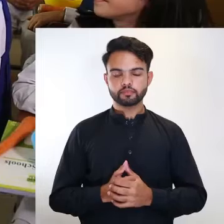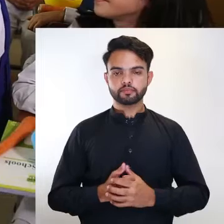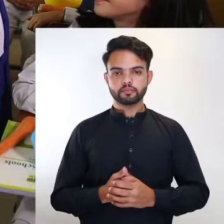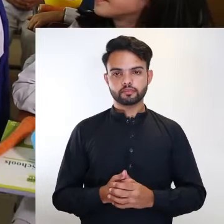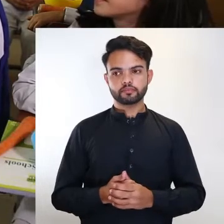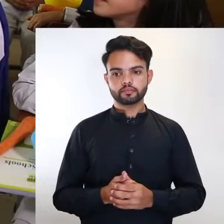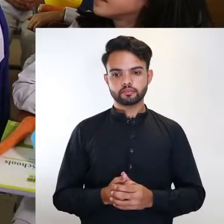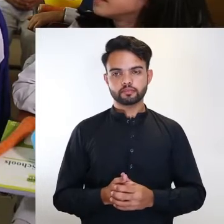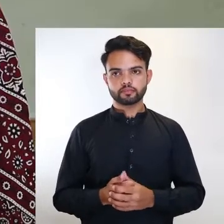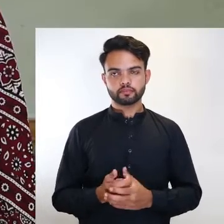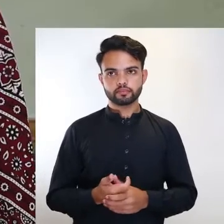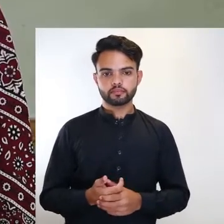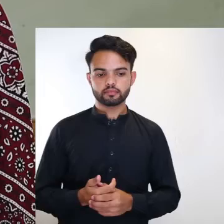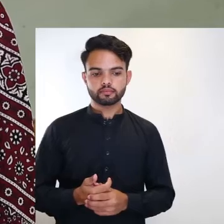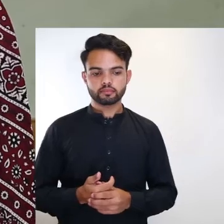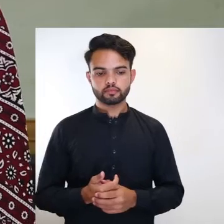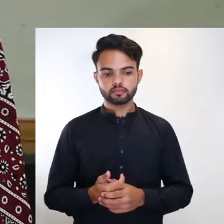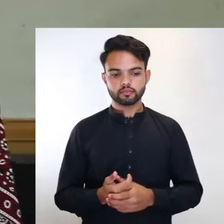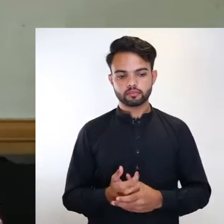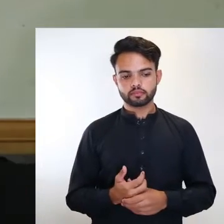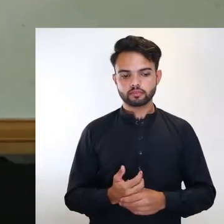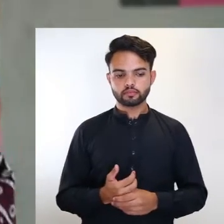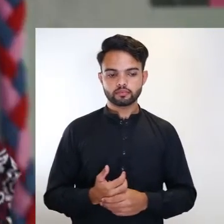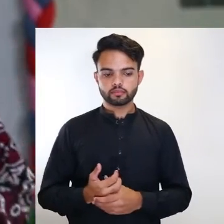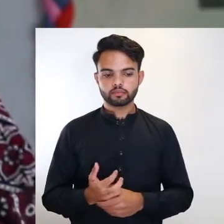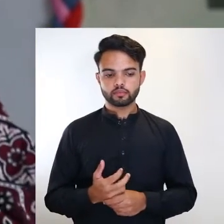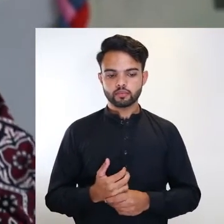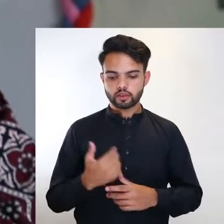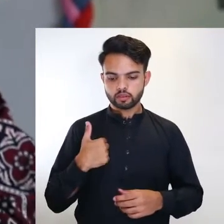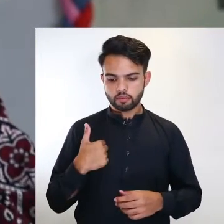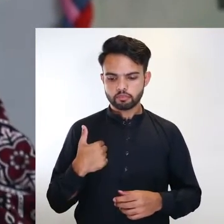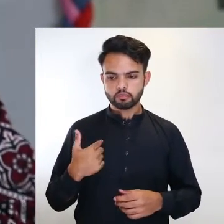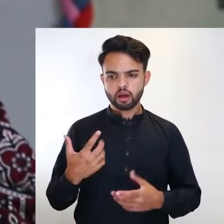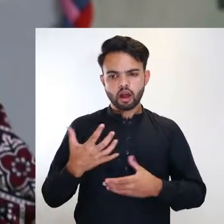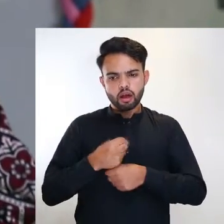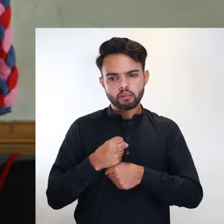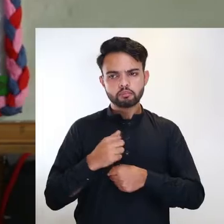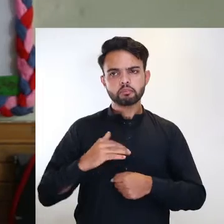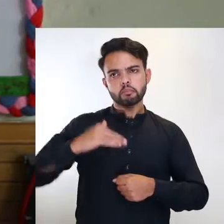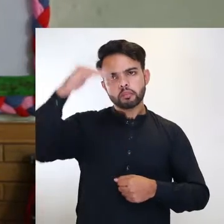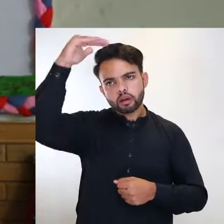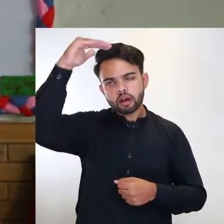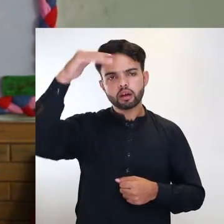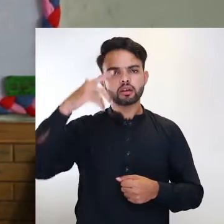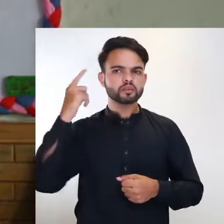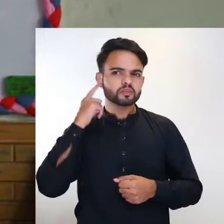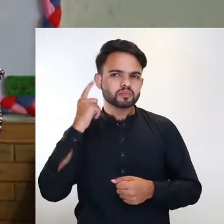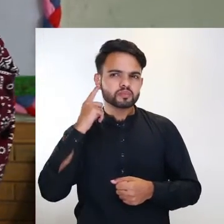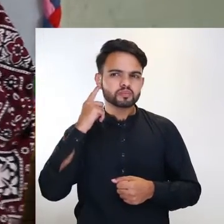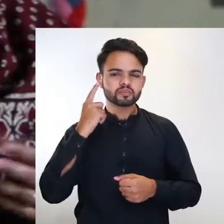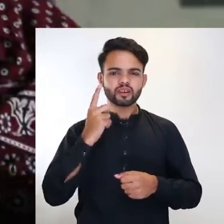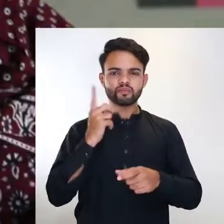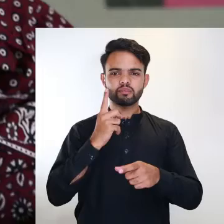है। आपको मालूम है कि जब हम किसी बड़े की बात तवज्जो से सुन नहीं